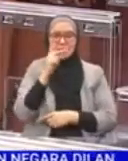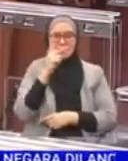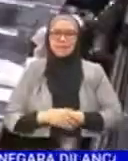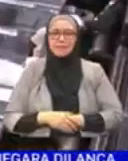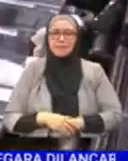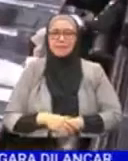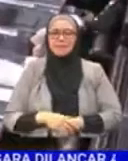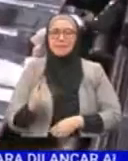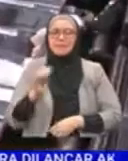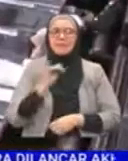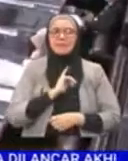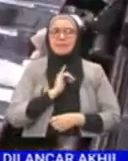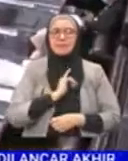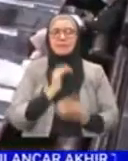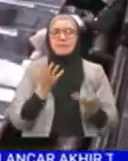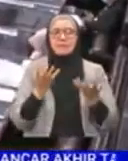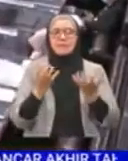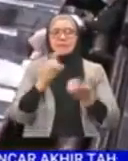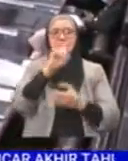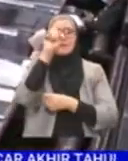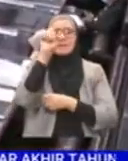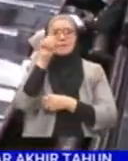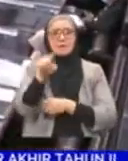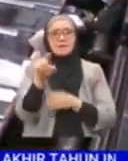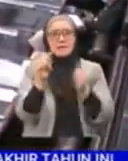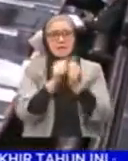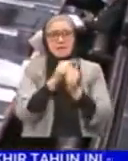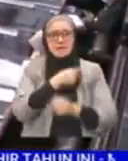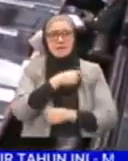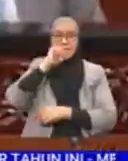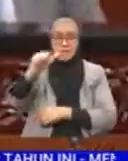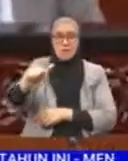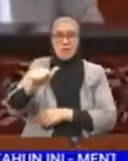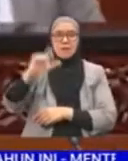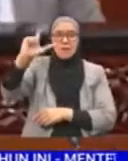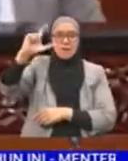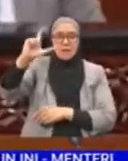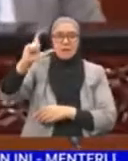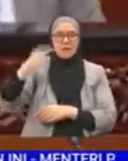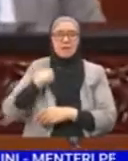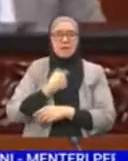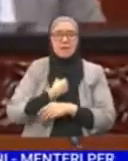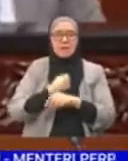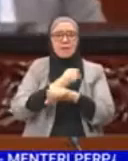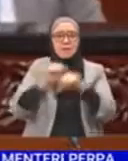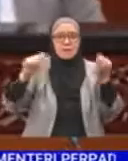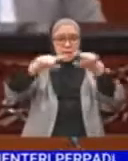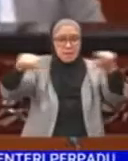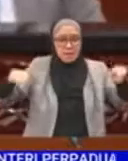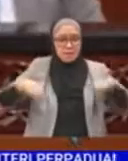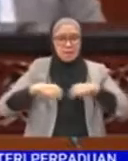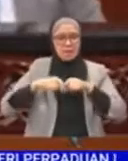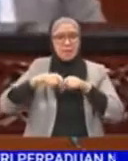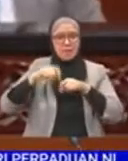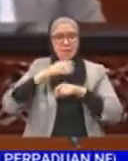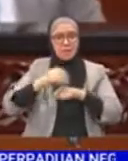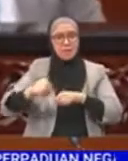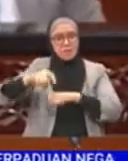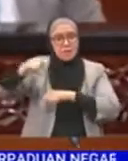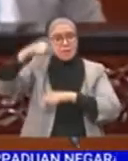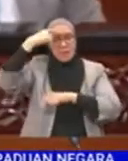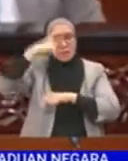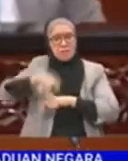turut disediakan. Penghuni bukan Islam juga dikunjungi wakil agama mereka untuk sesi keagamaan secara mingguan.